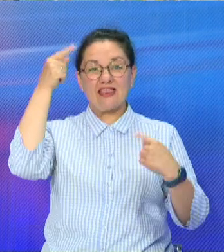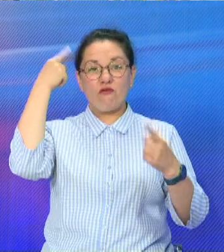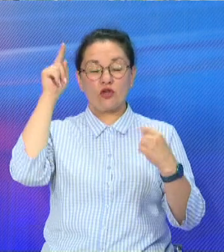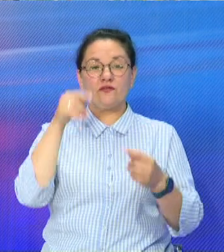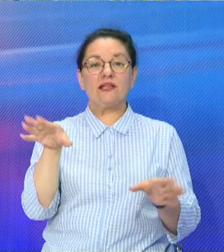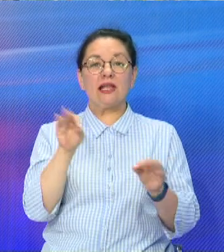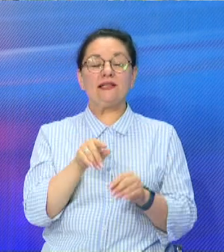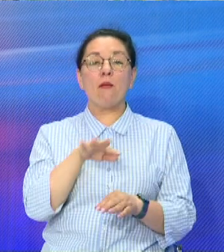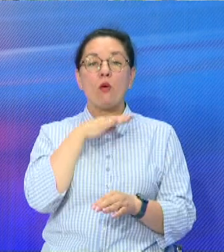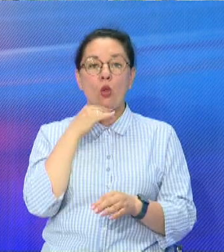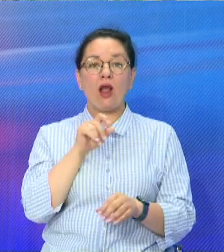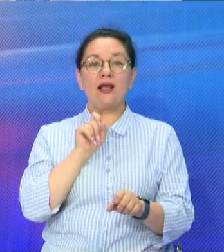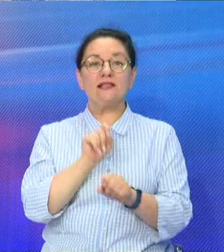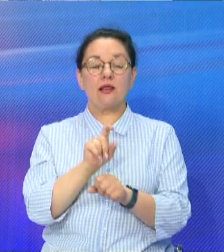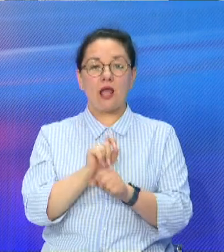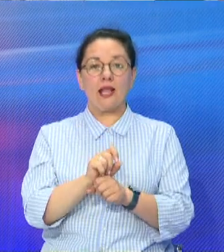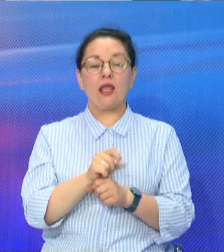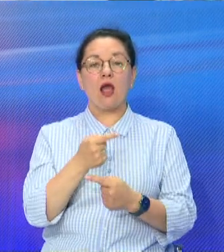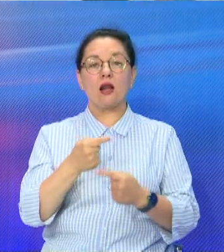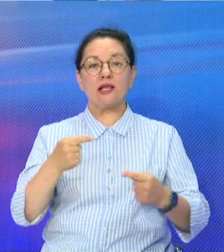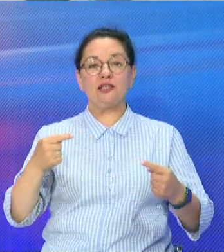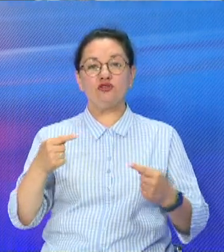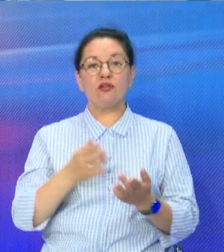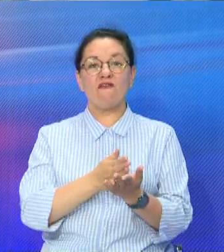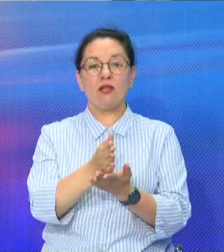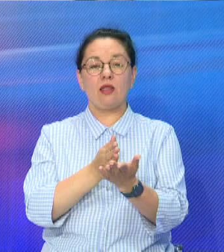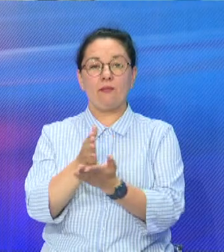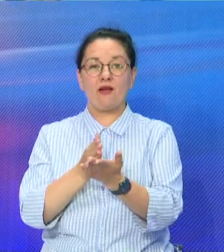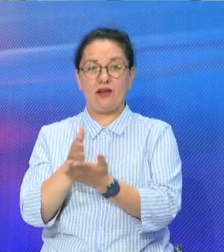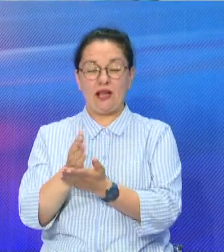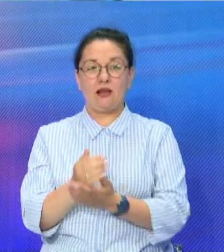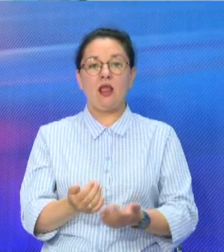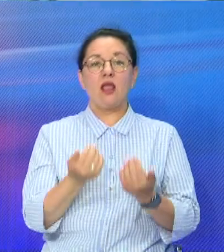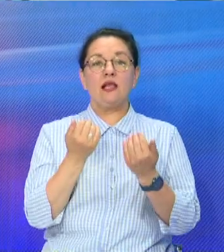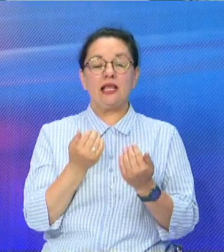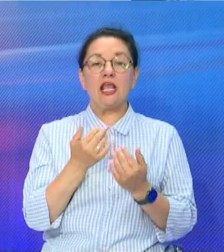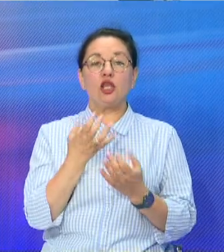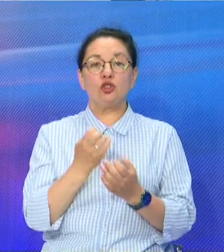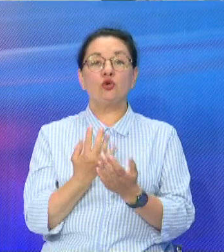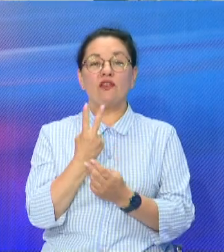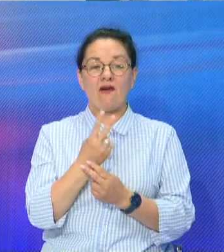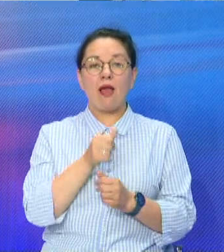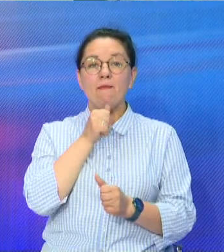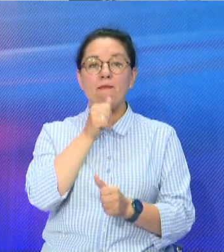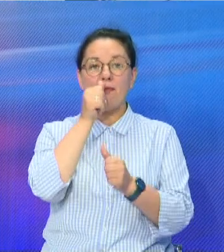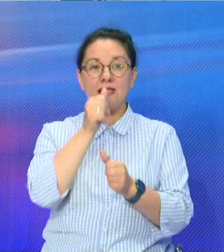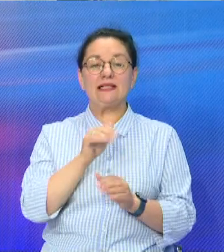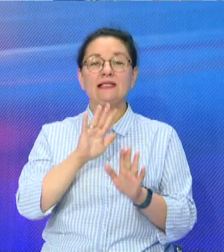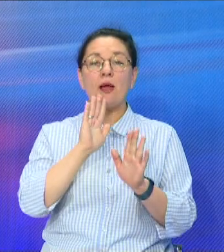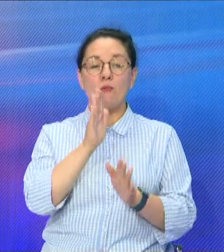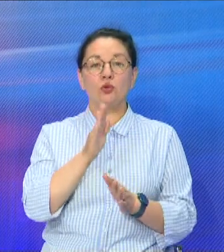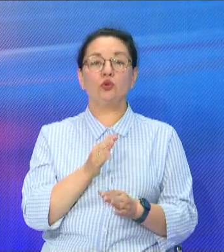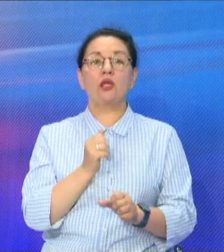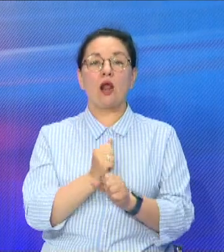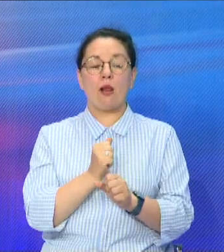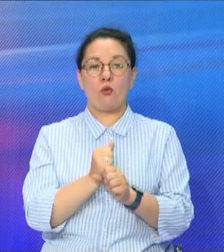заданий информационного профиля летний от машинок только стартовал на 1 h и 2 полные месяце вольная дураку их от них заданию